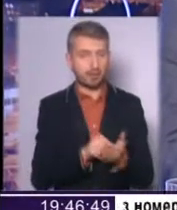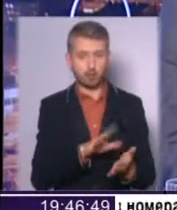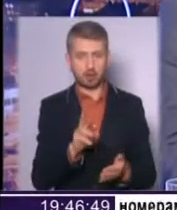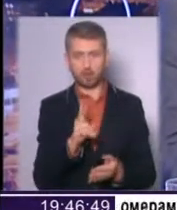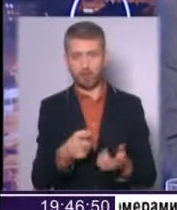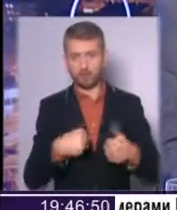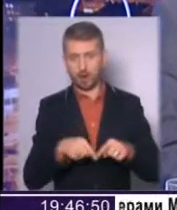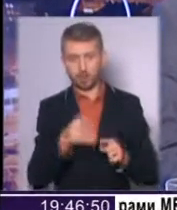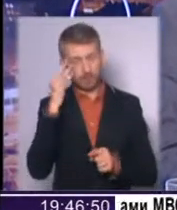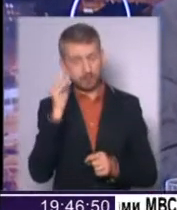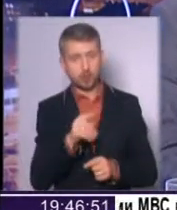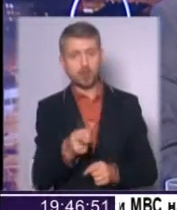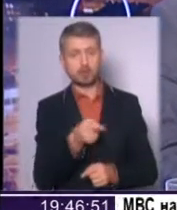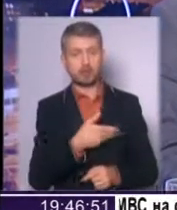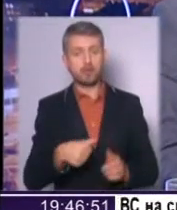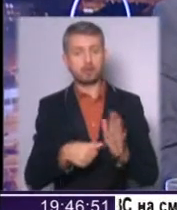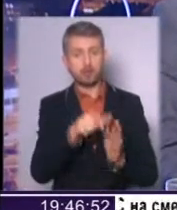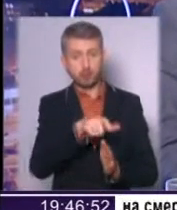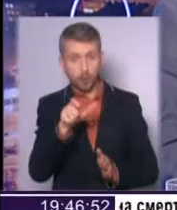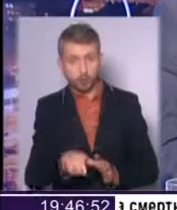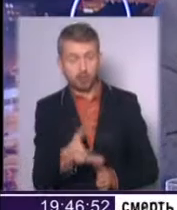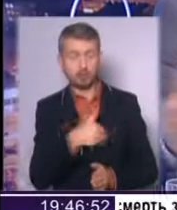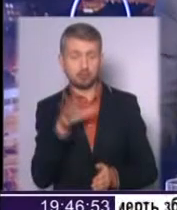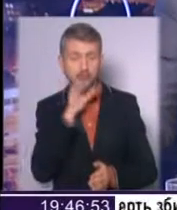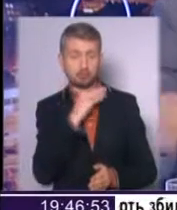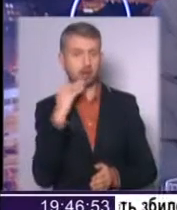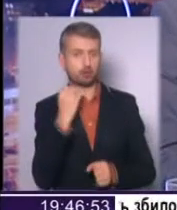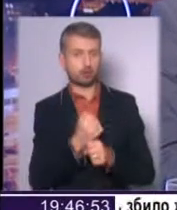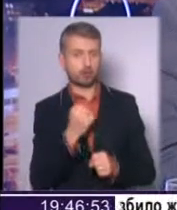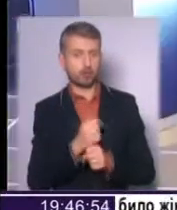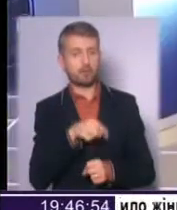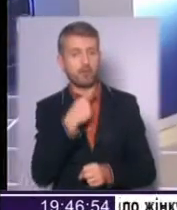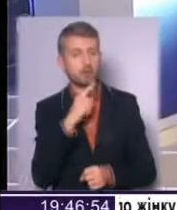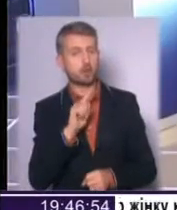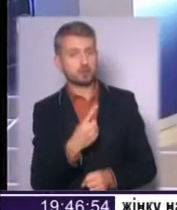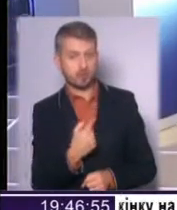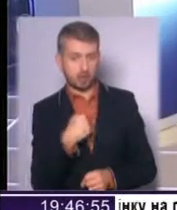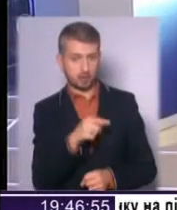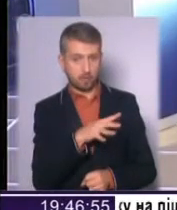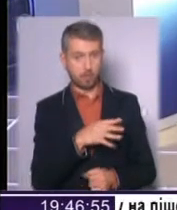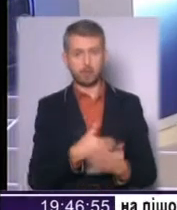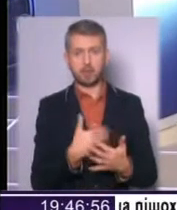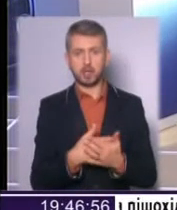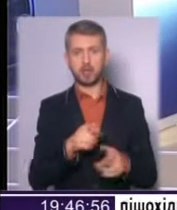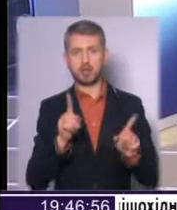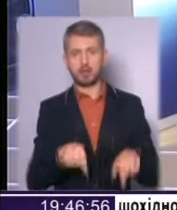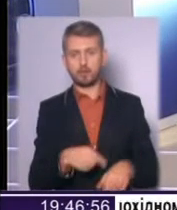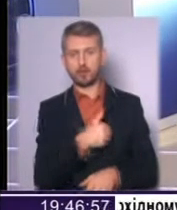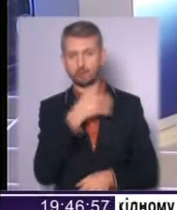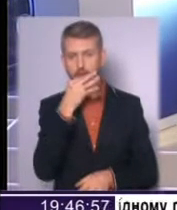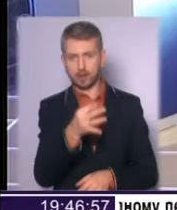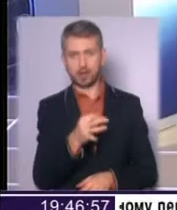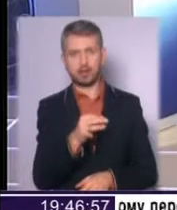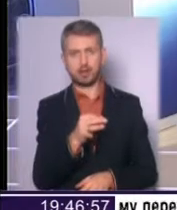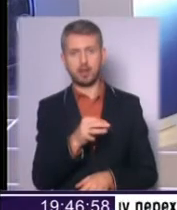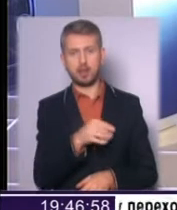Все те саме, що було, ще навіть гіршими розмахами. Тобто людей почали більше обдирати, навантаження переклали на простий народ. І